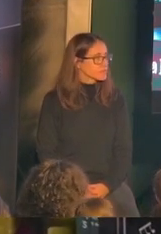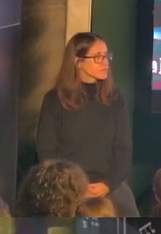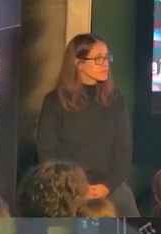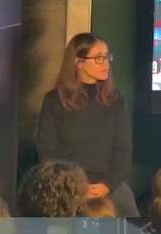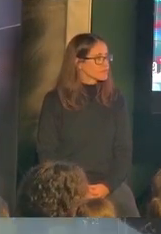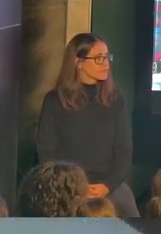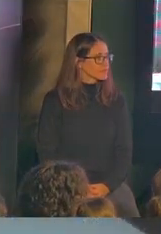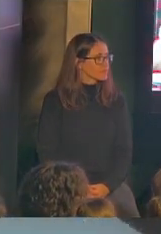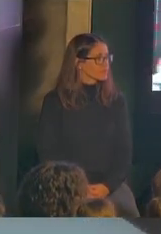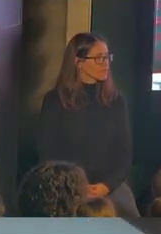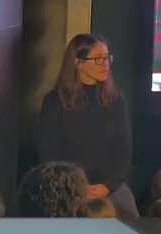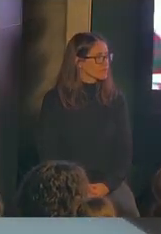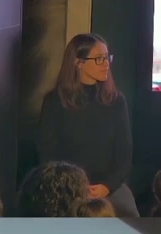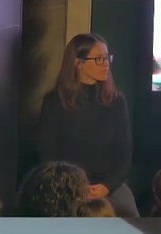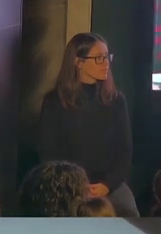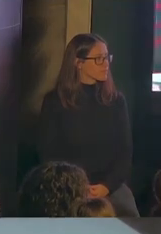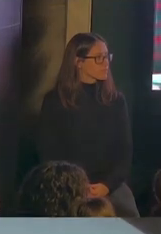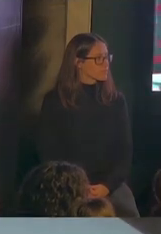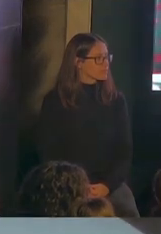Perfecte.